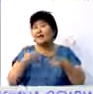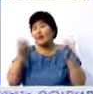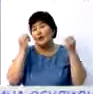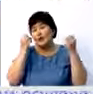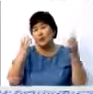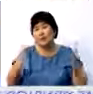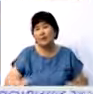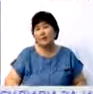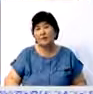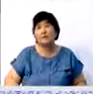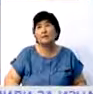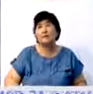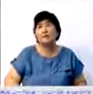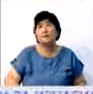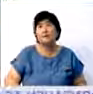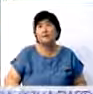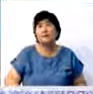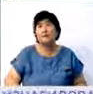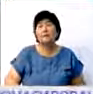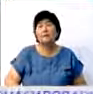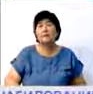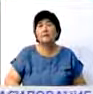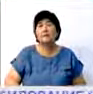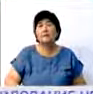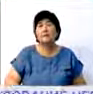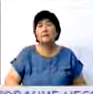и культуре. Айгуль Аханова, Алпамыс Ашербеков, Турихан Кожахметов, телеканал «Кызылорда».